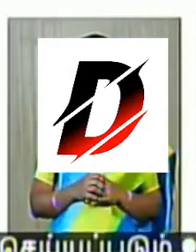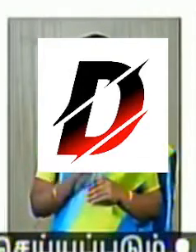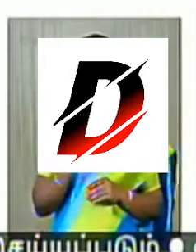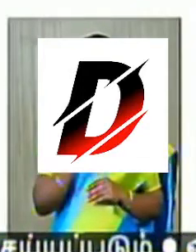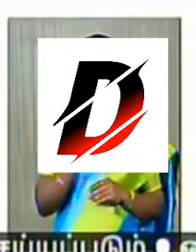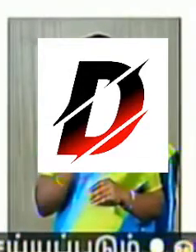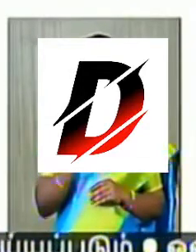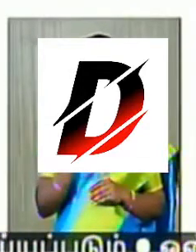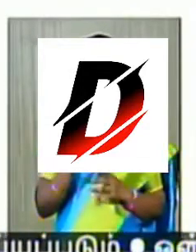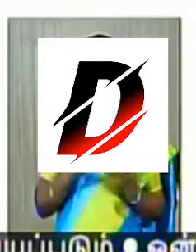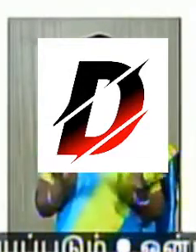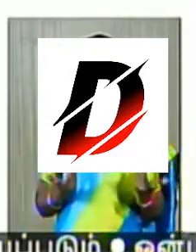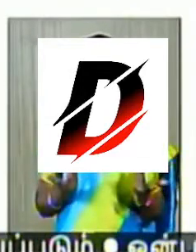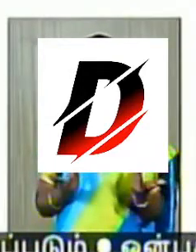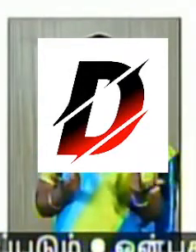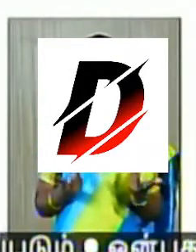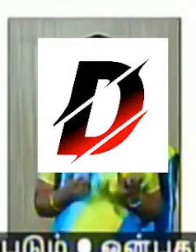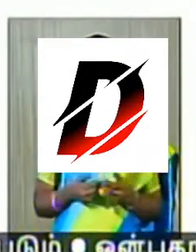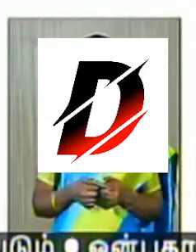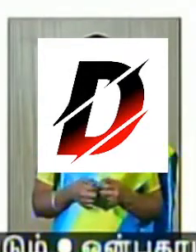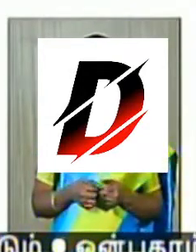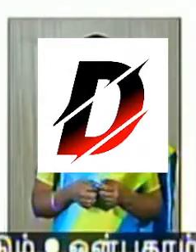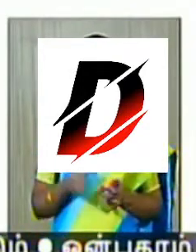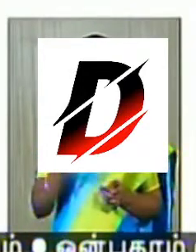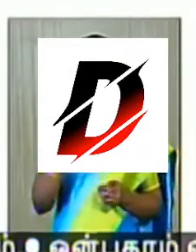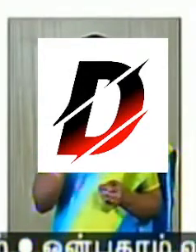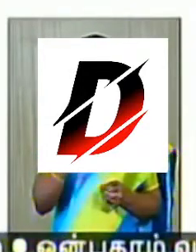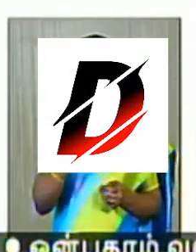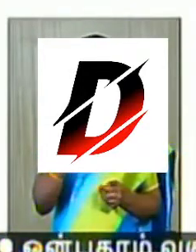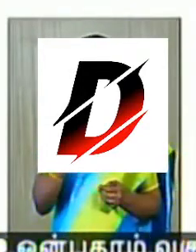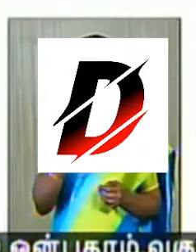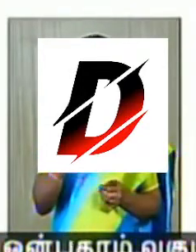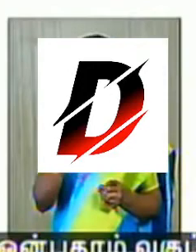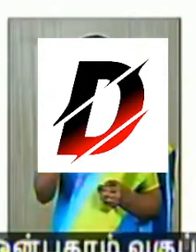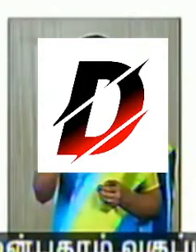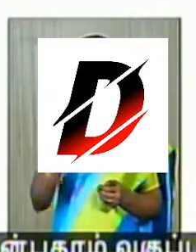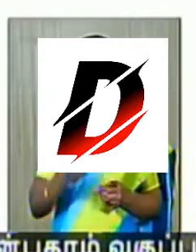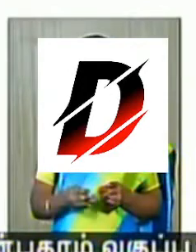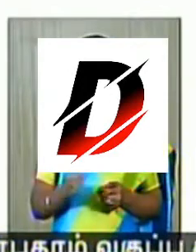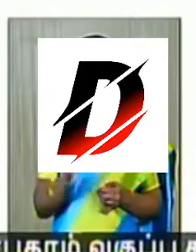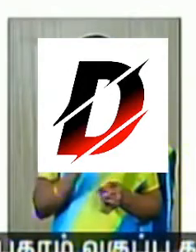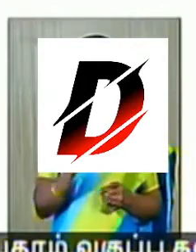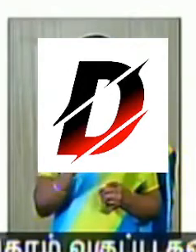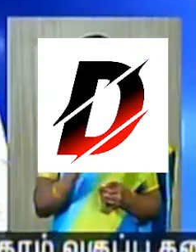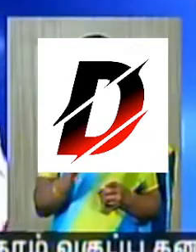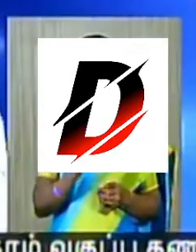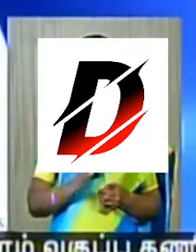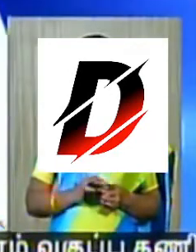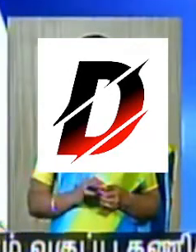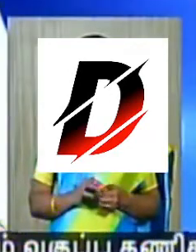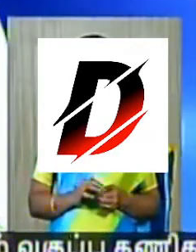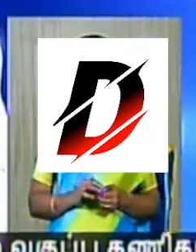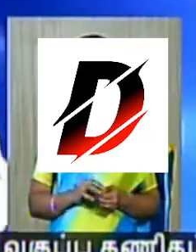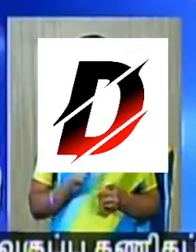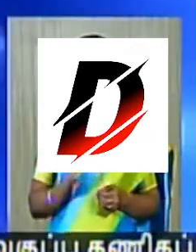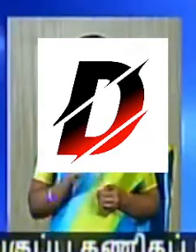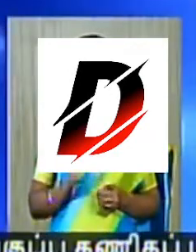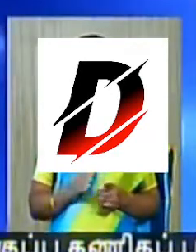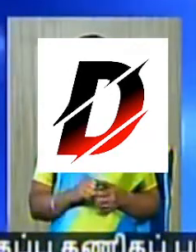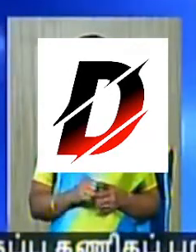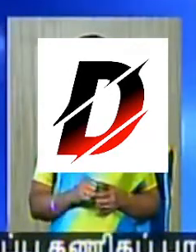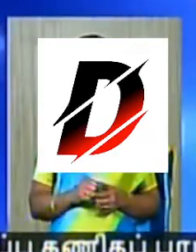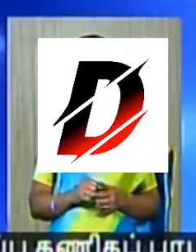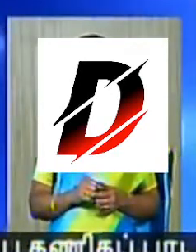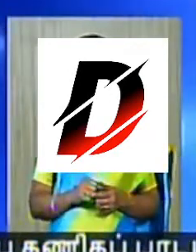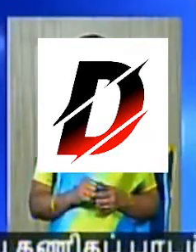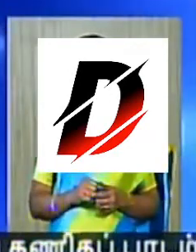1.5 போட முடியாது, அட்டவணையில் 1.5 கிடையாது, -2 இருக்கு இல்லையா, அதுக்கு நேராக மட்டும் சைபர் போட்டுக்கலாம். இப்போது என்ன